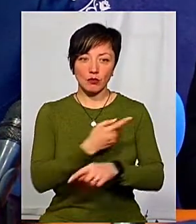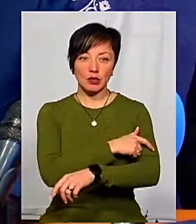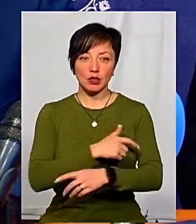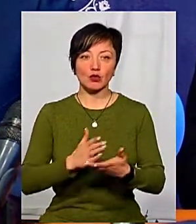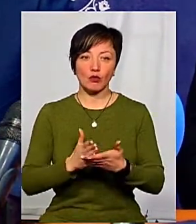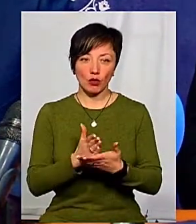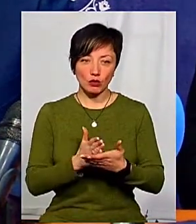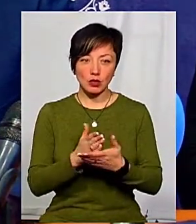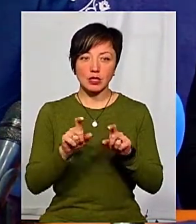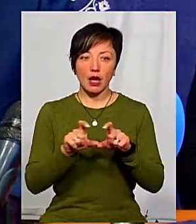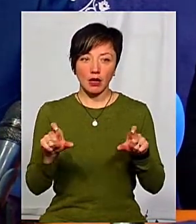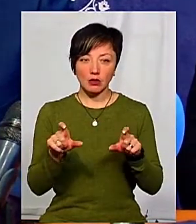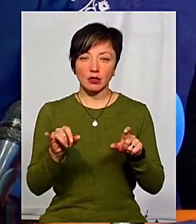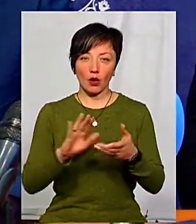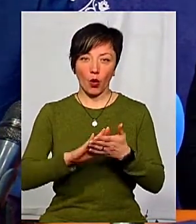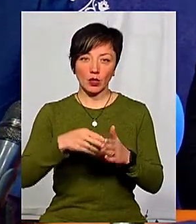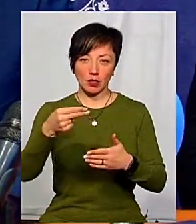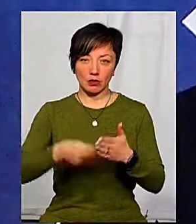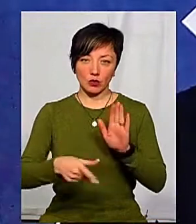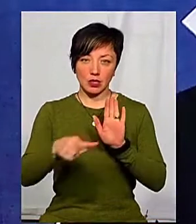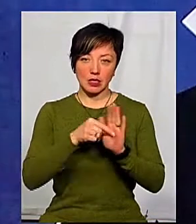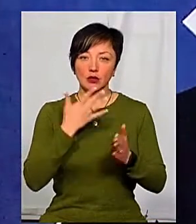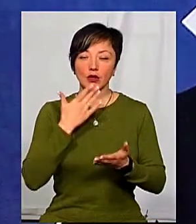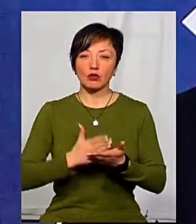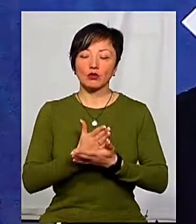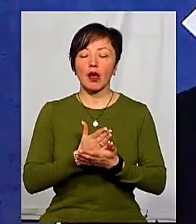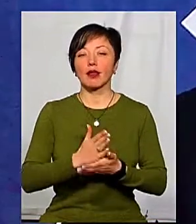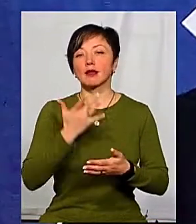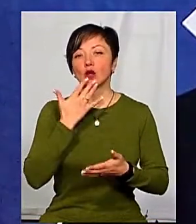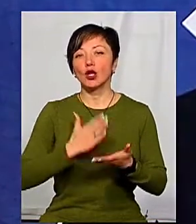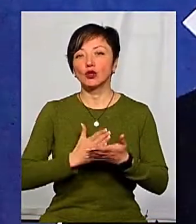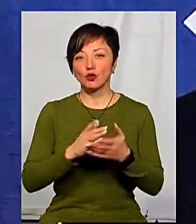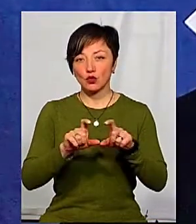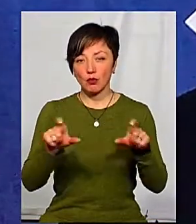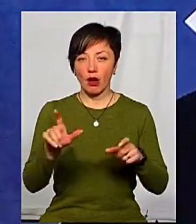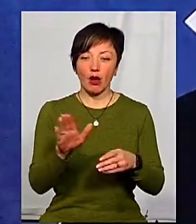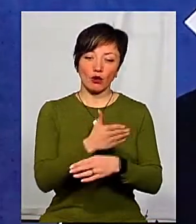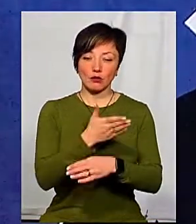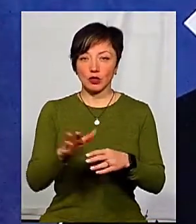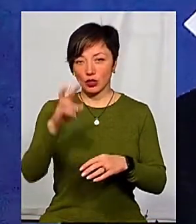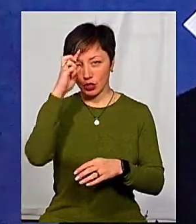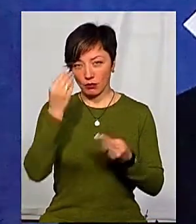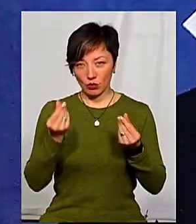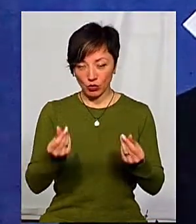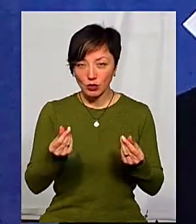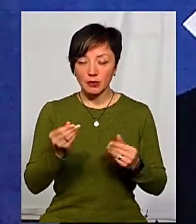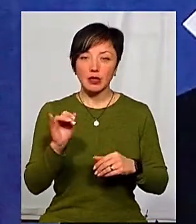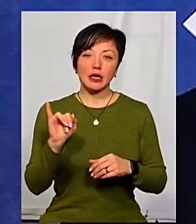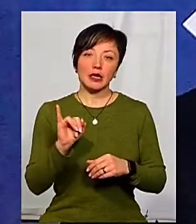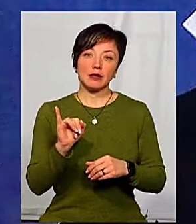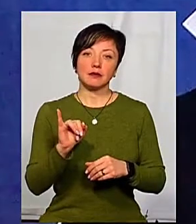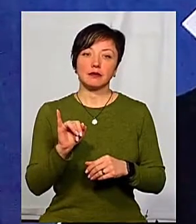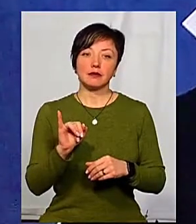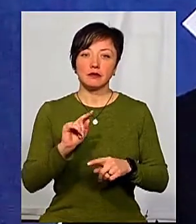послугу заклад і контрактується з Національною службою. Національна служба розпоряджається коштами державного бюджету на